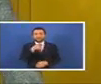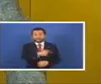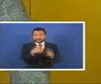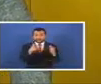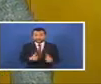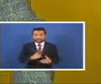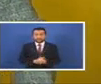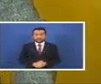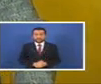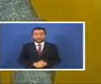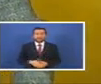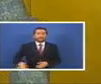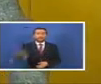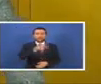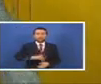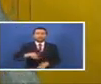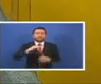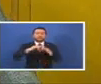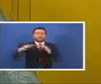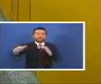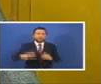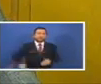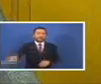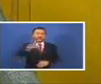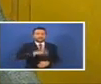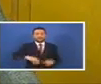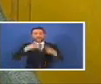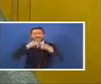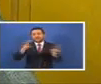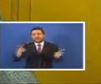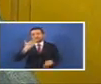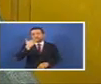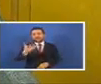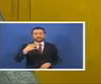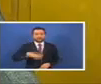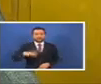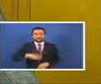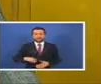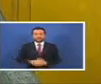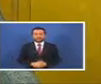Buradan bütün kamuoyuna açıklıkla belirtmek istiyorum.